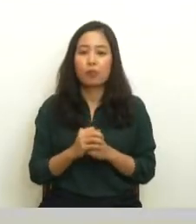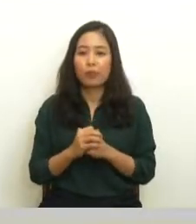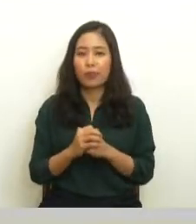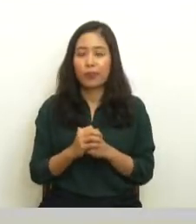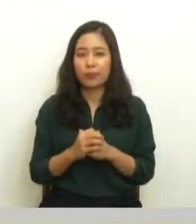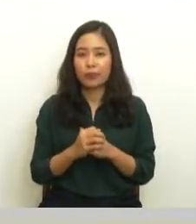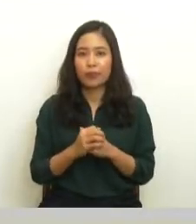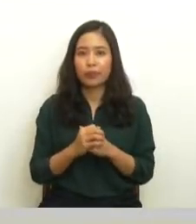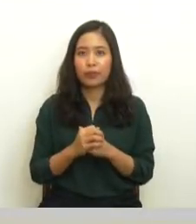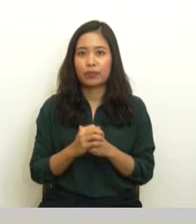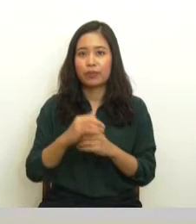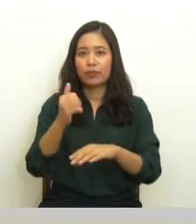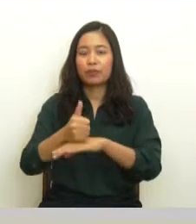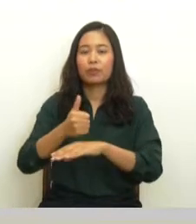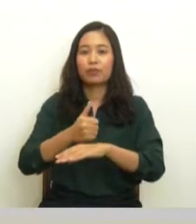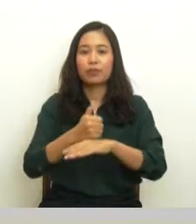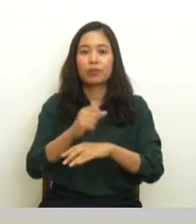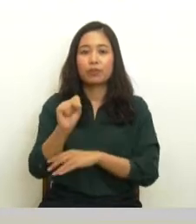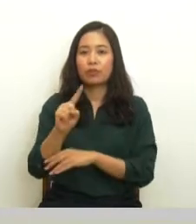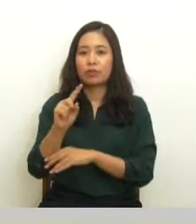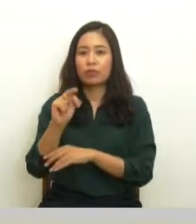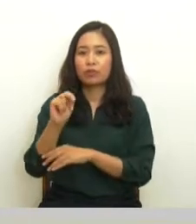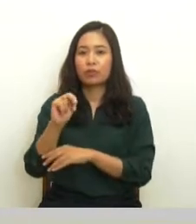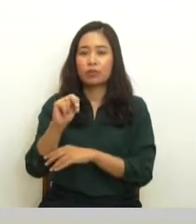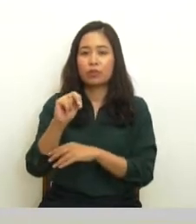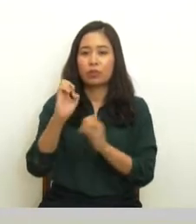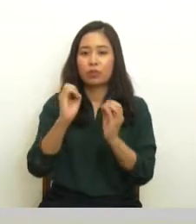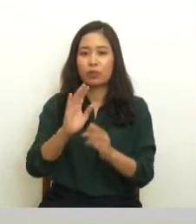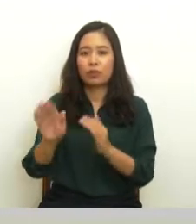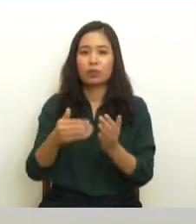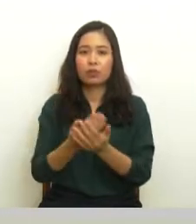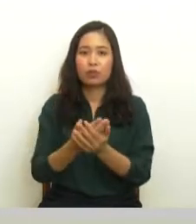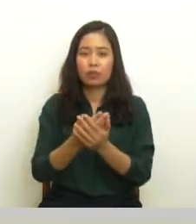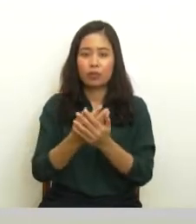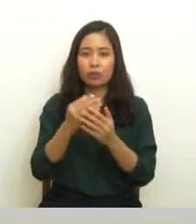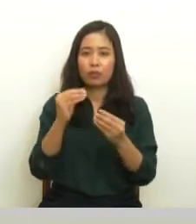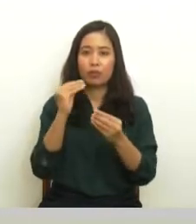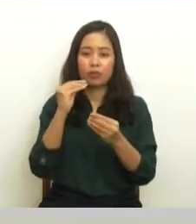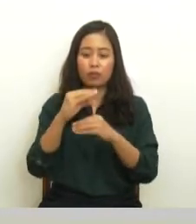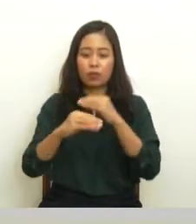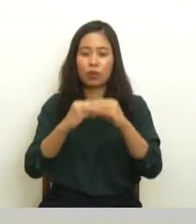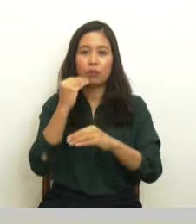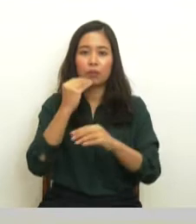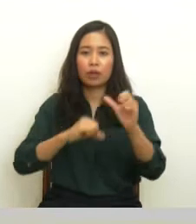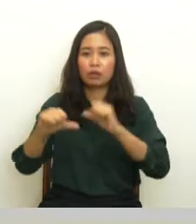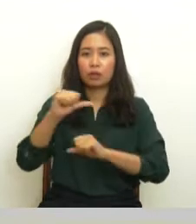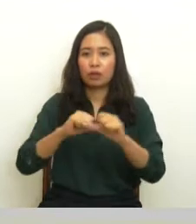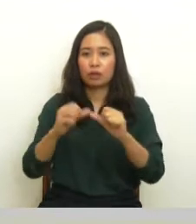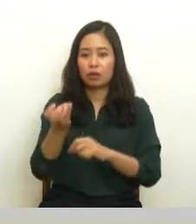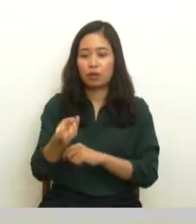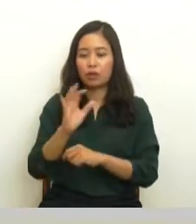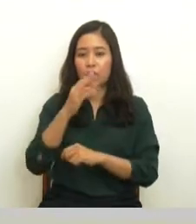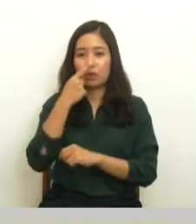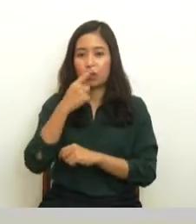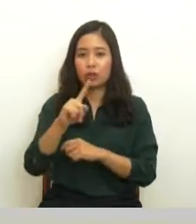สวสดีค่ะ ท่านผู้บริหาร ท่านศึษาในเทศและคลิคลทุท่านนะคะโครงการ้านนวทยาสาร้ ประเทศไยได้ดำนึนการมา